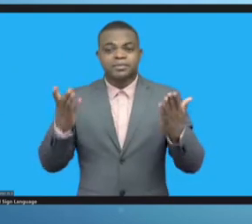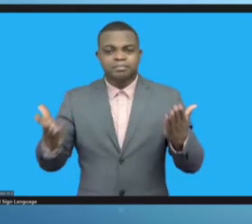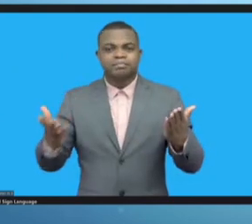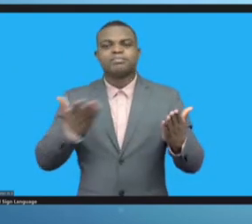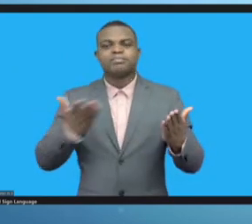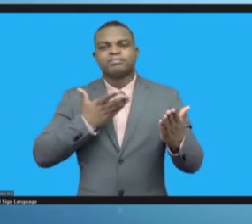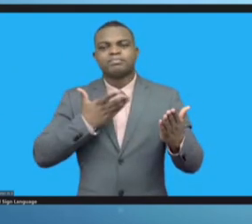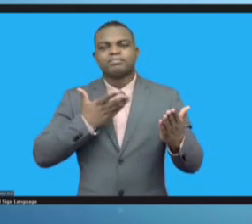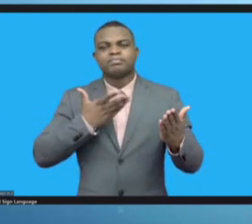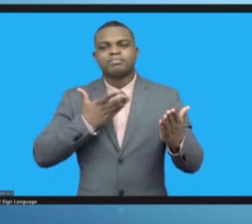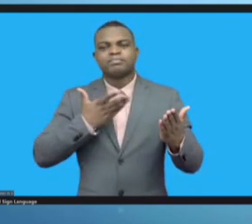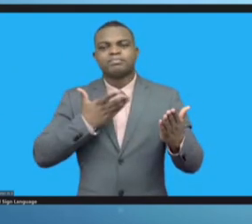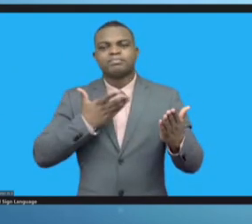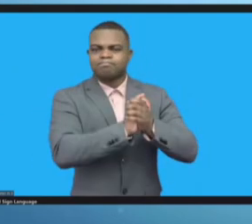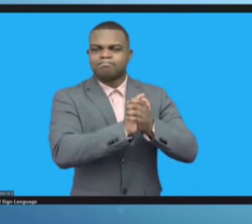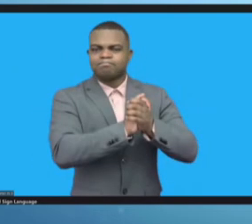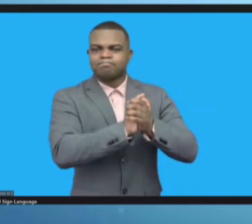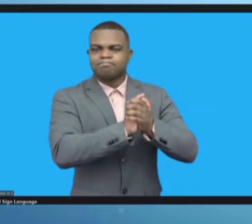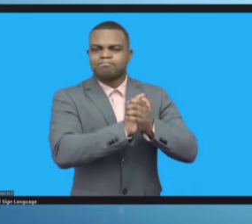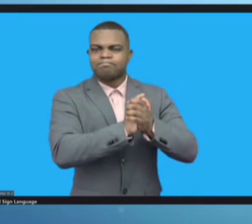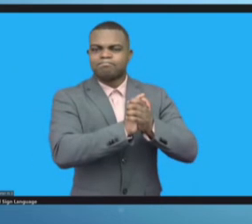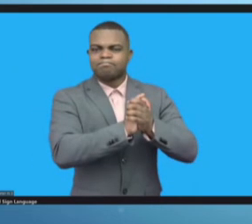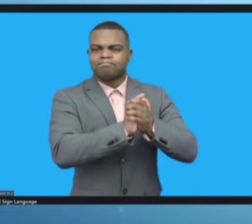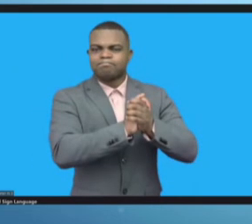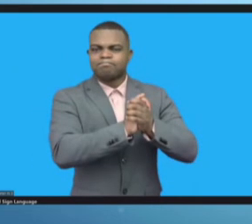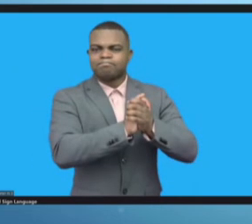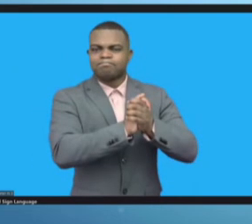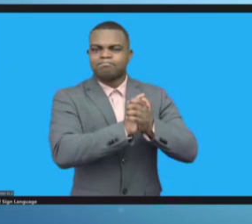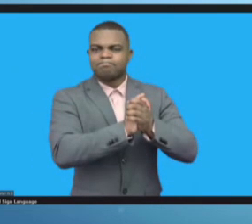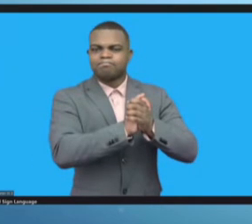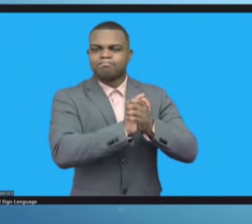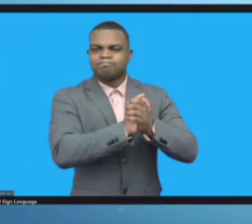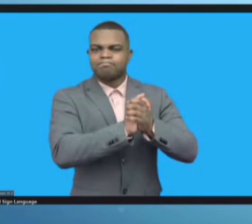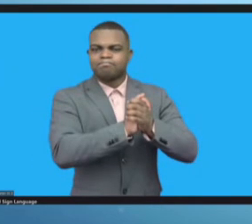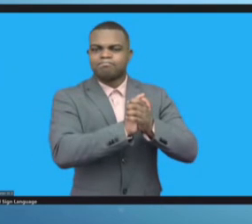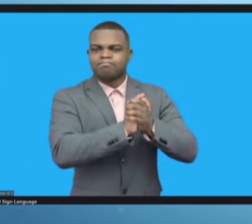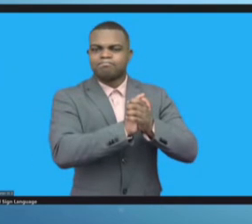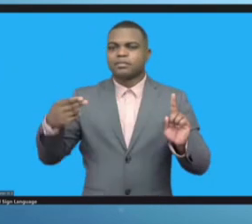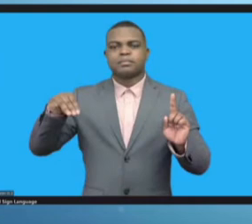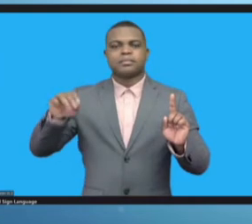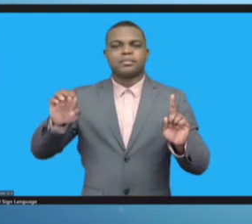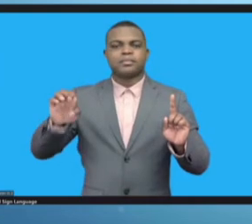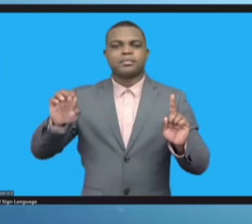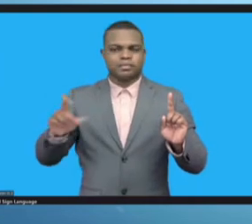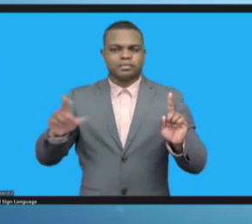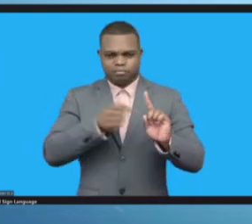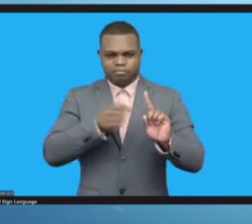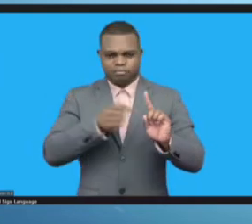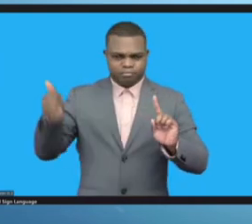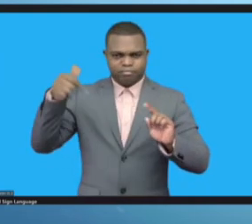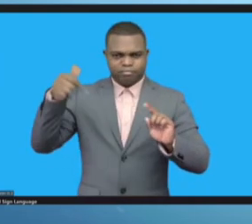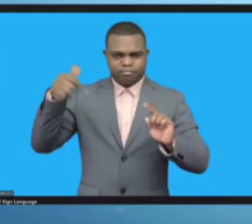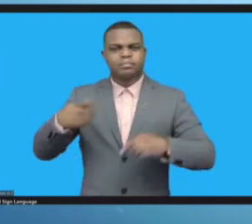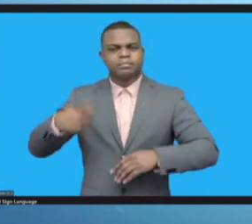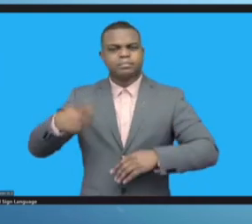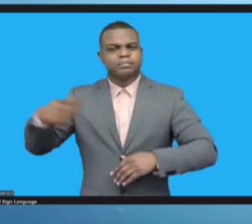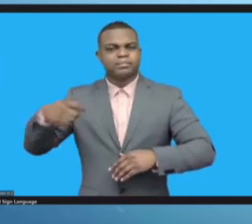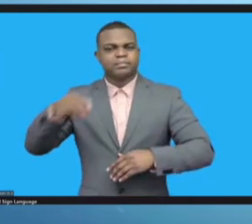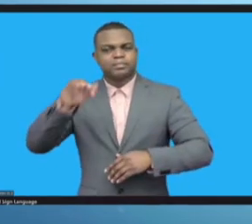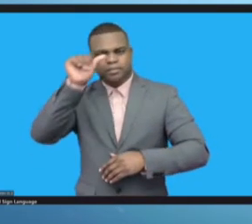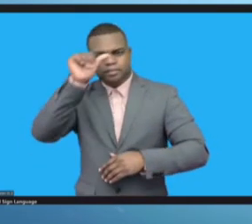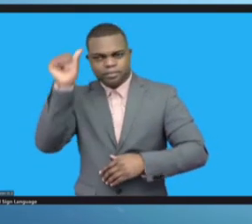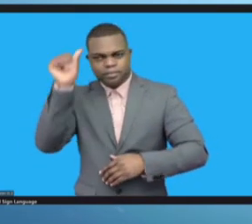avoir abrité cet événement très important sur territoire africain pour la deuxième fois dans l'histoire de ce forum FGI.